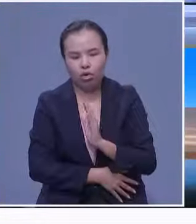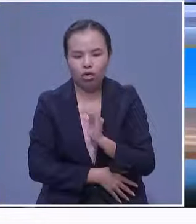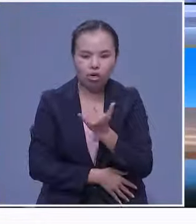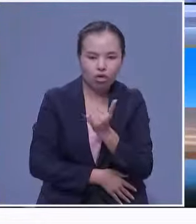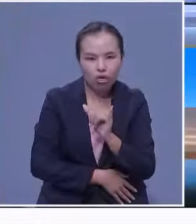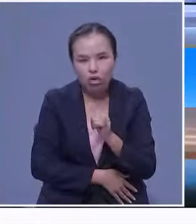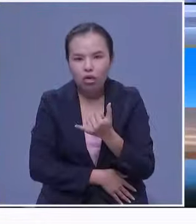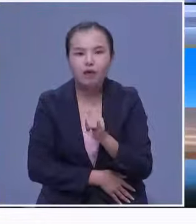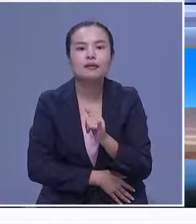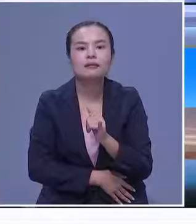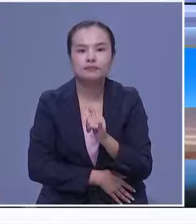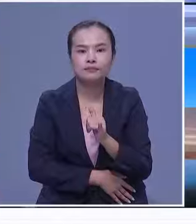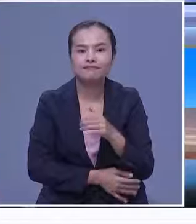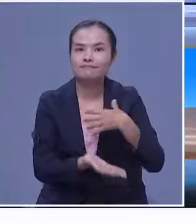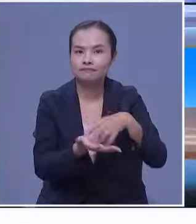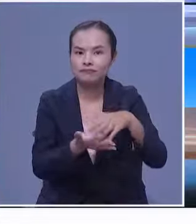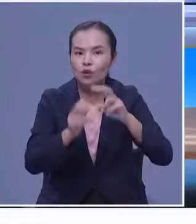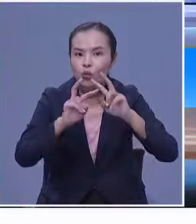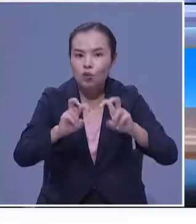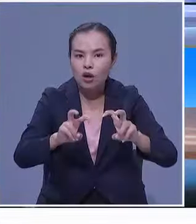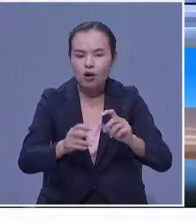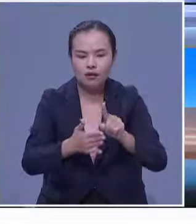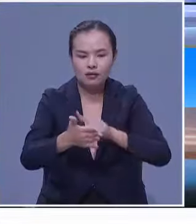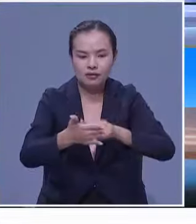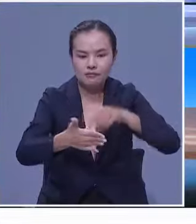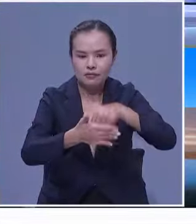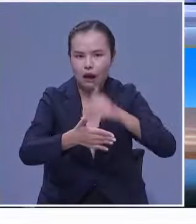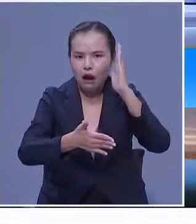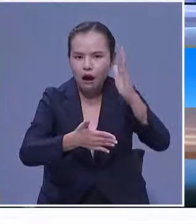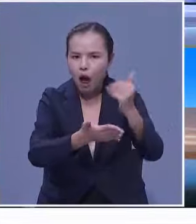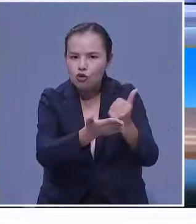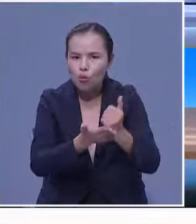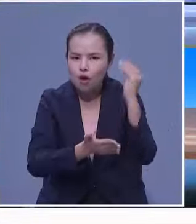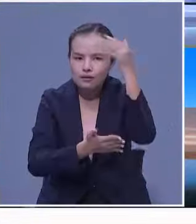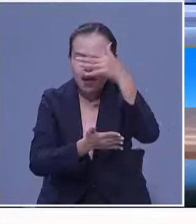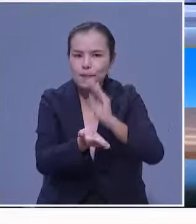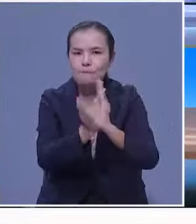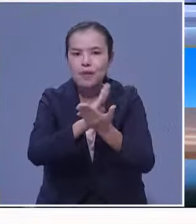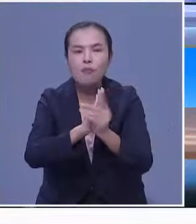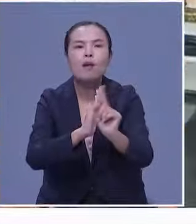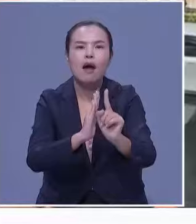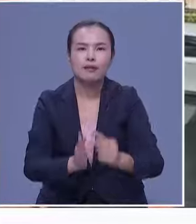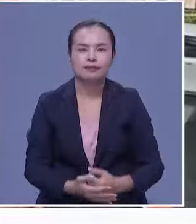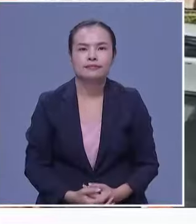ี นี้จะทำยังไงต่อไปฟังอาจารย์วิเคราะห์ว่าการเลือกตั้งครั้งหน้าอะไรจะช่วยให้คุณเท้งเนี่ยพลิกสถานการณ์ได้ค่ะ